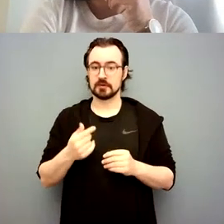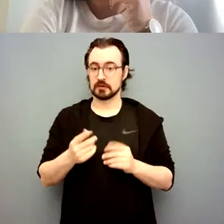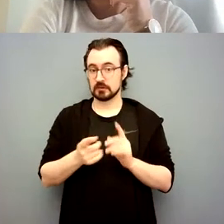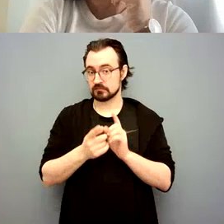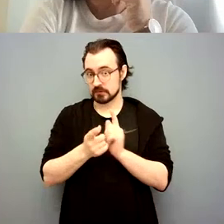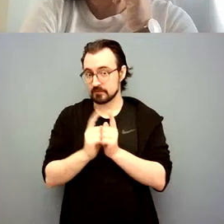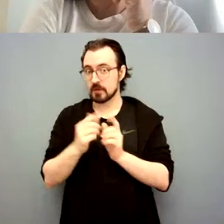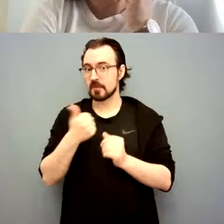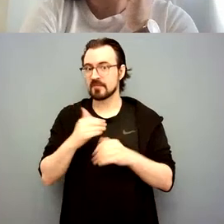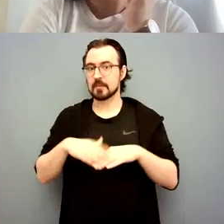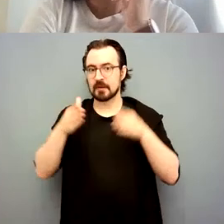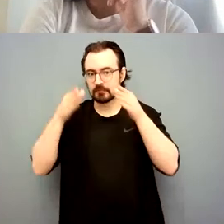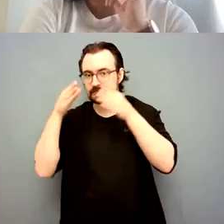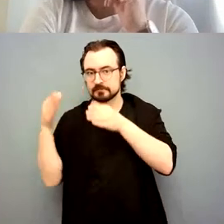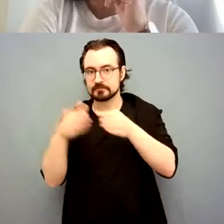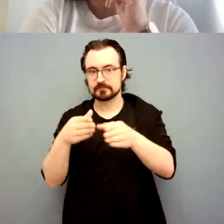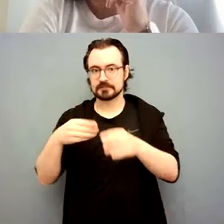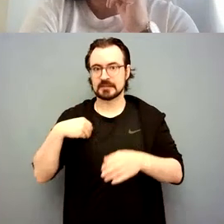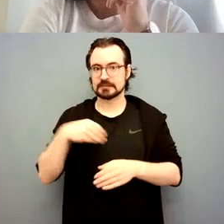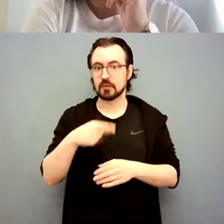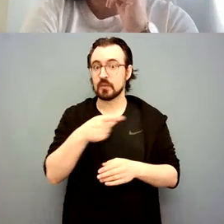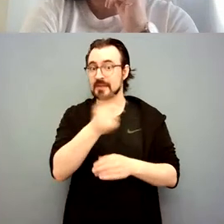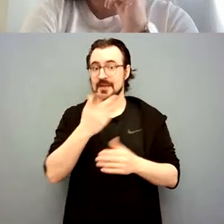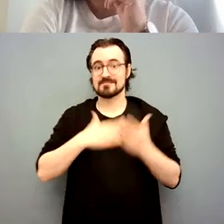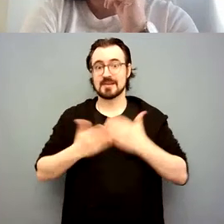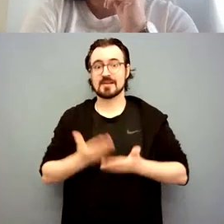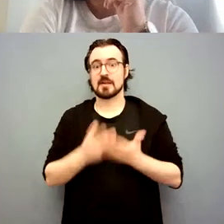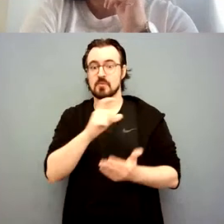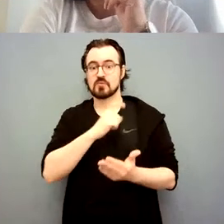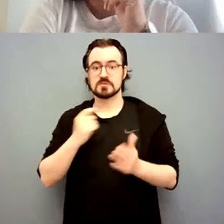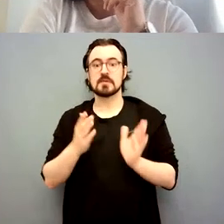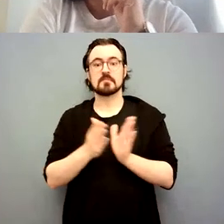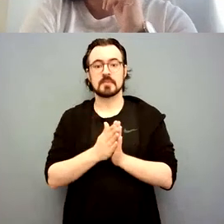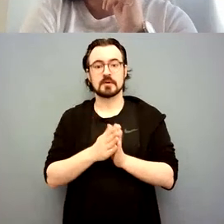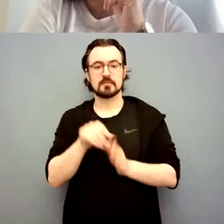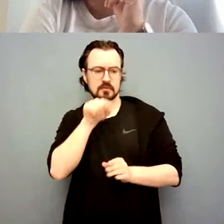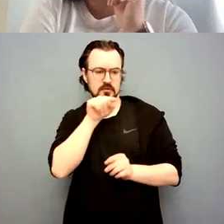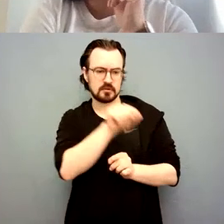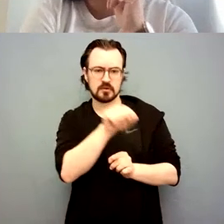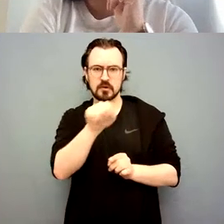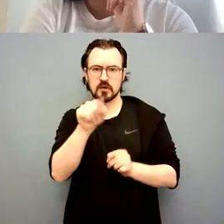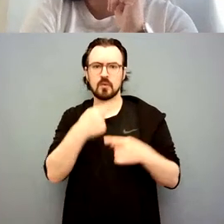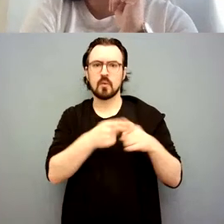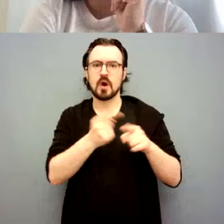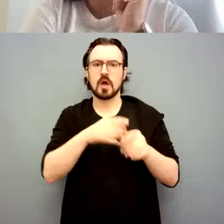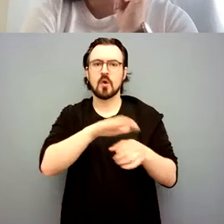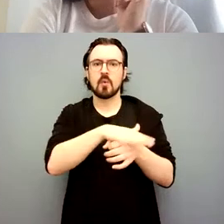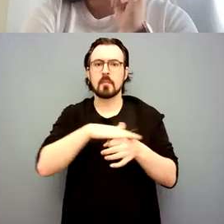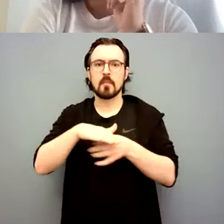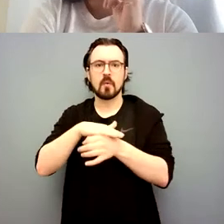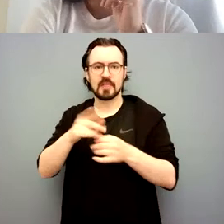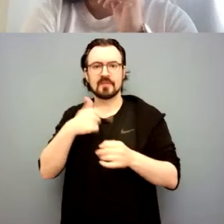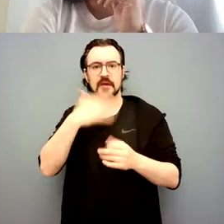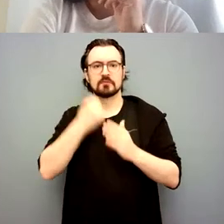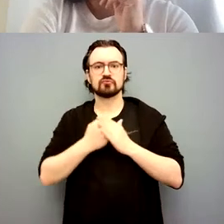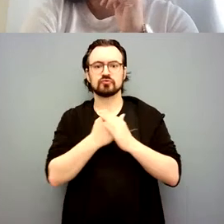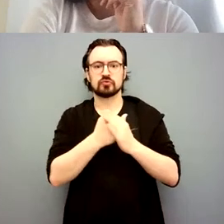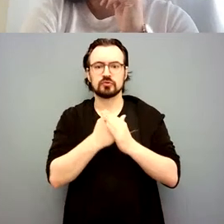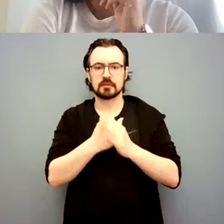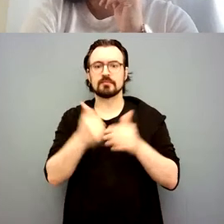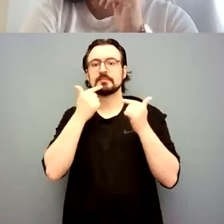fler riktade insatser. Och där får ni gärna hjälpa oss med att peka ut olika områden, så kan vi stötta. Tack så